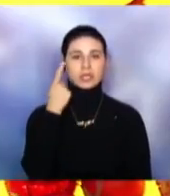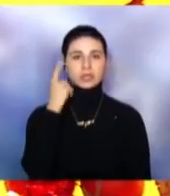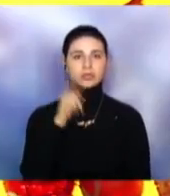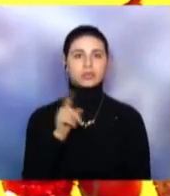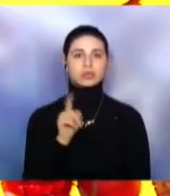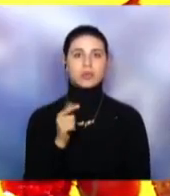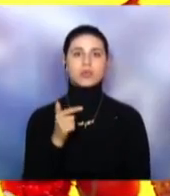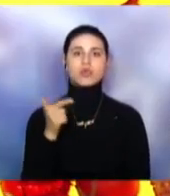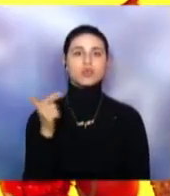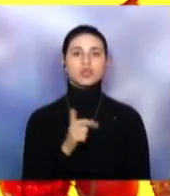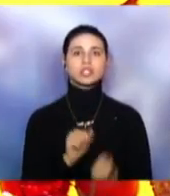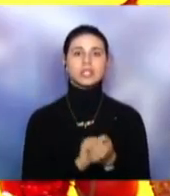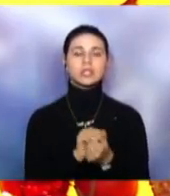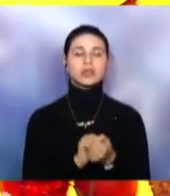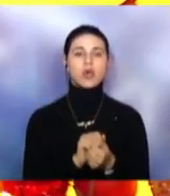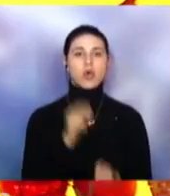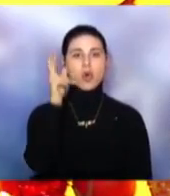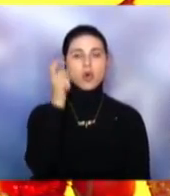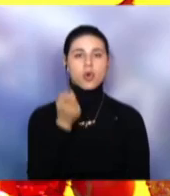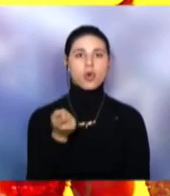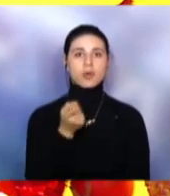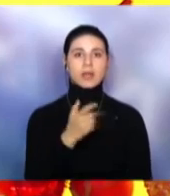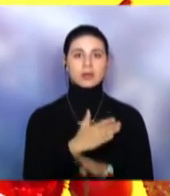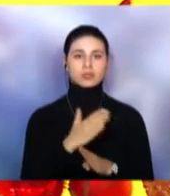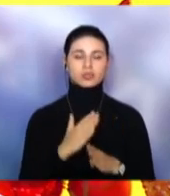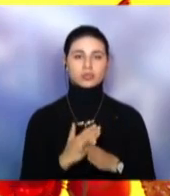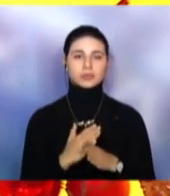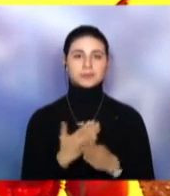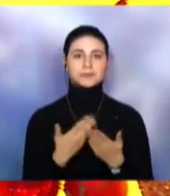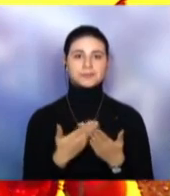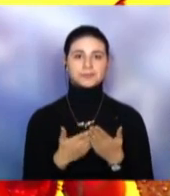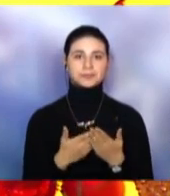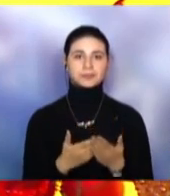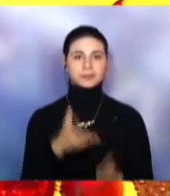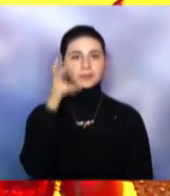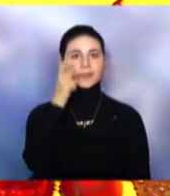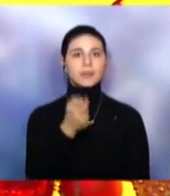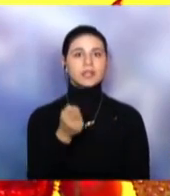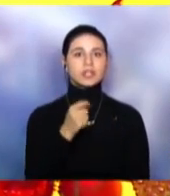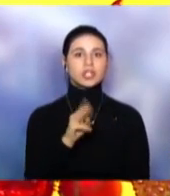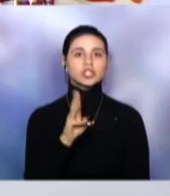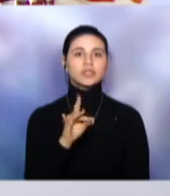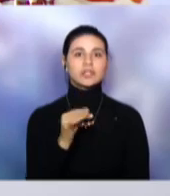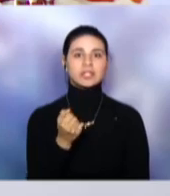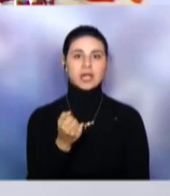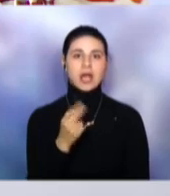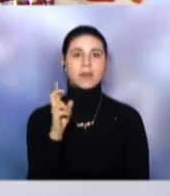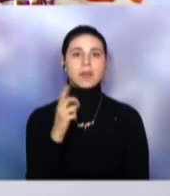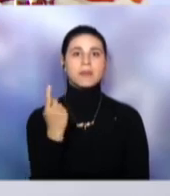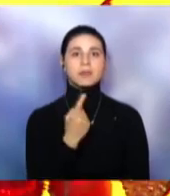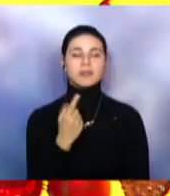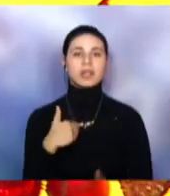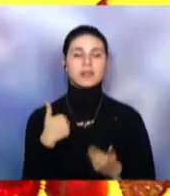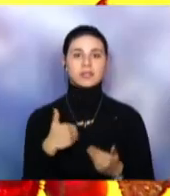რომ უხეშად დაფქვილი ხორბლისგან მომზადებული პური, მაგალითად წიწიბურას და შვრიას გამოყენება, ანუ ბ1